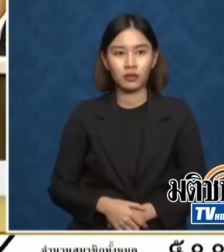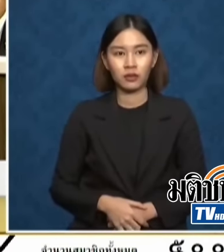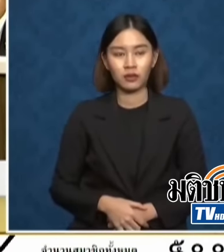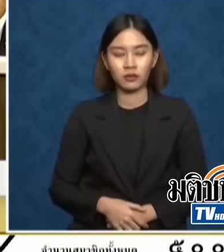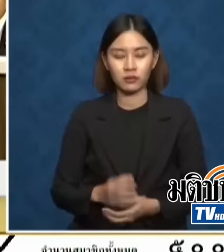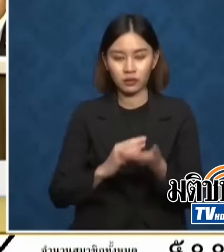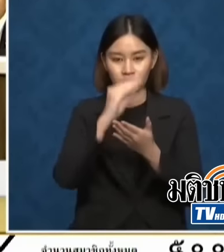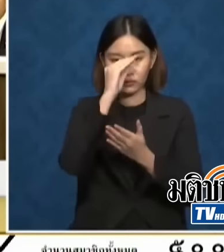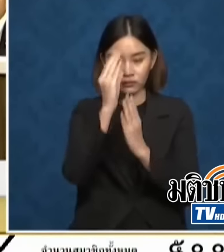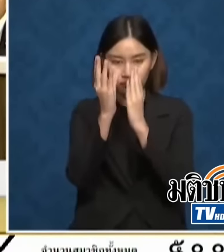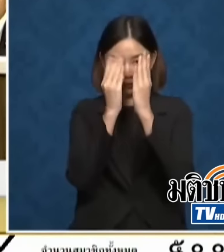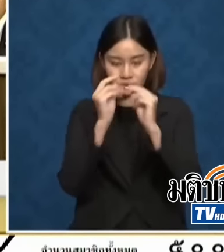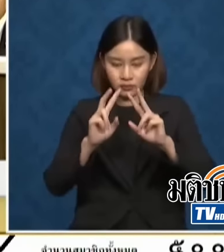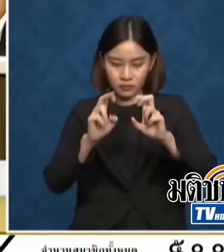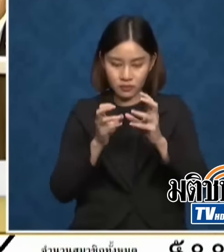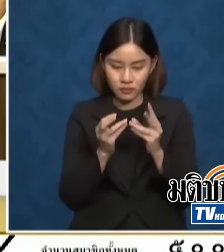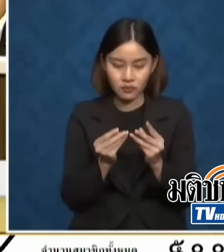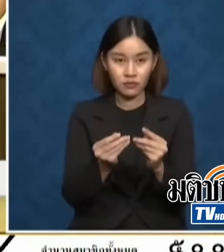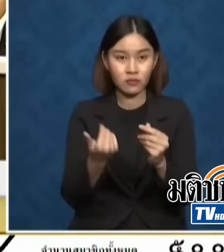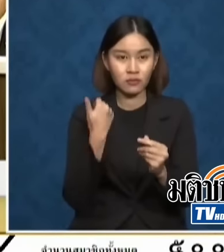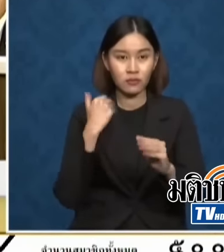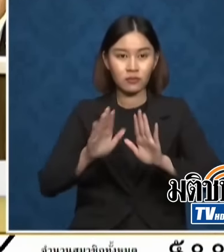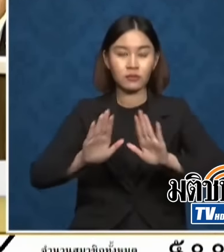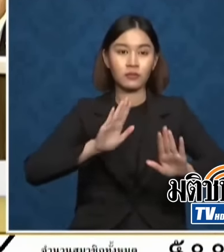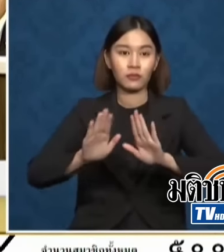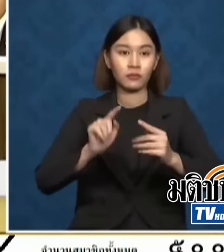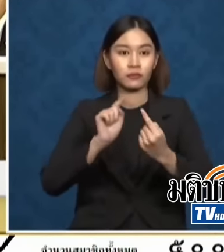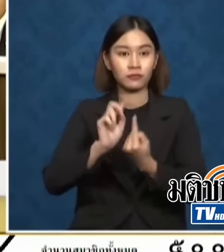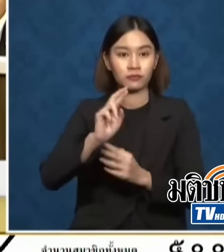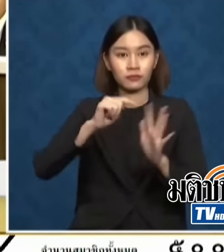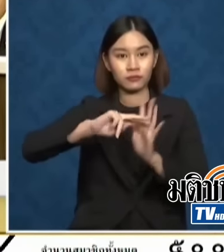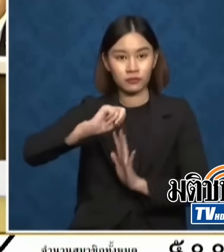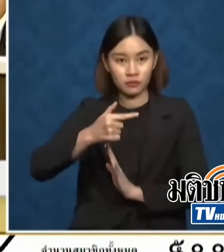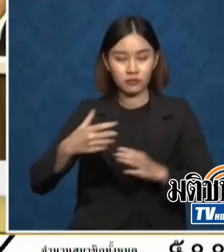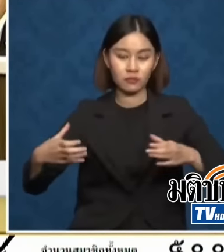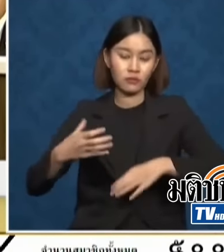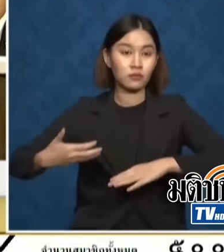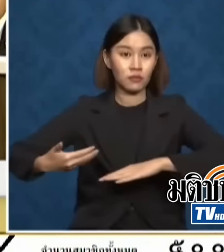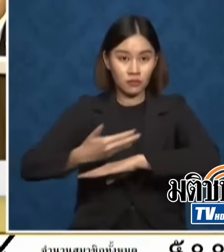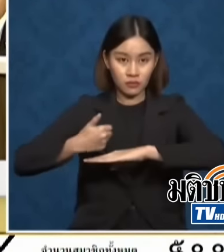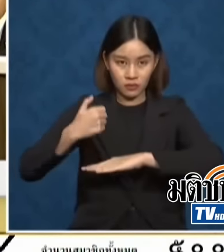ราก็ศึกษาโดยละเอียดนะครับและมีการเปรียบเทียบกับร่างของพรรคการเมือง